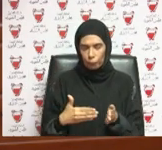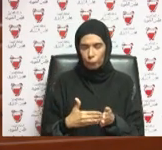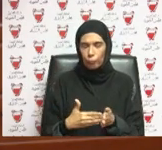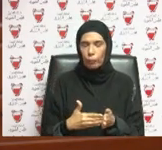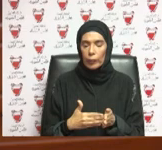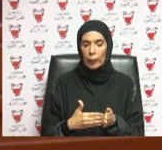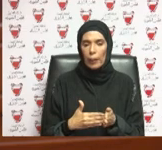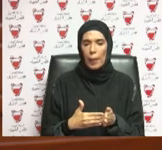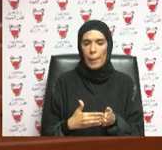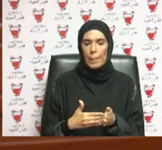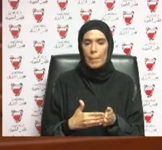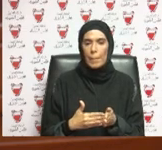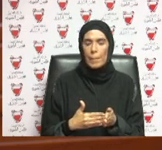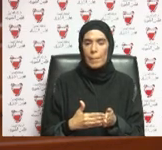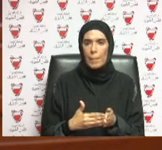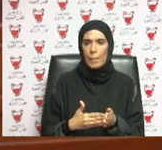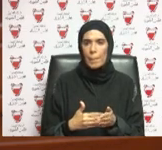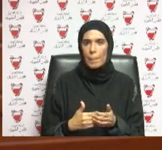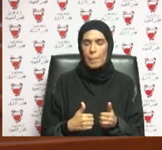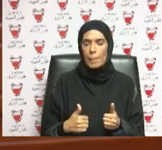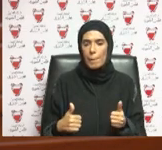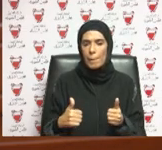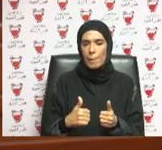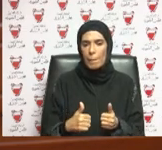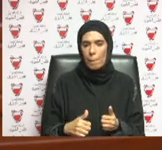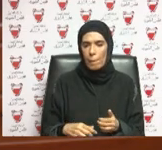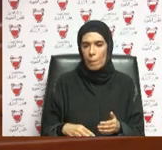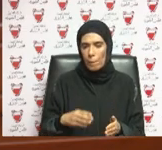مداخلتي بتقديم واجب العزاء